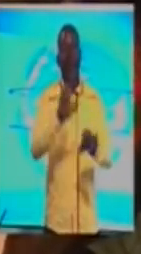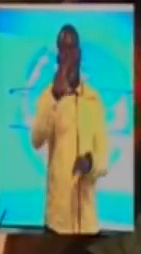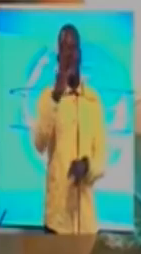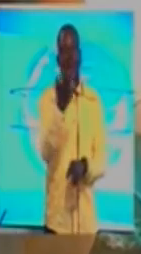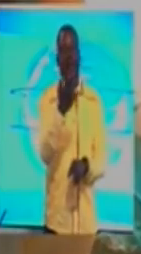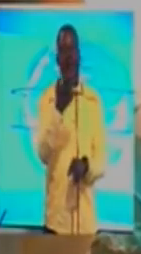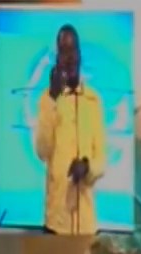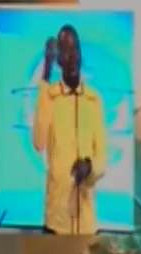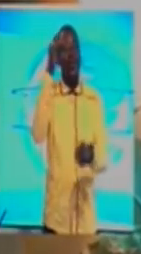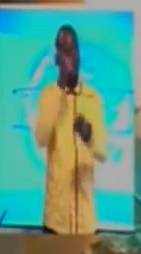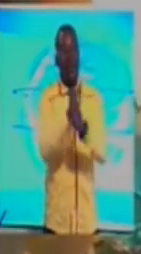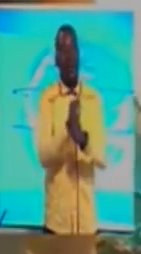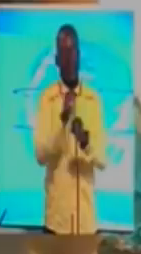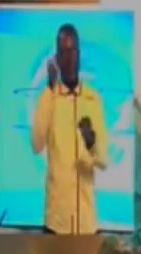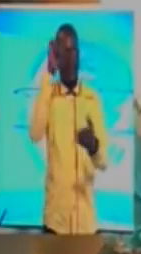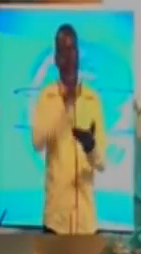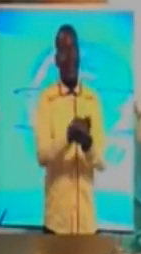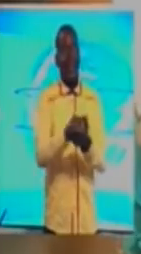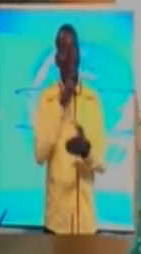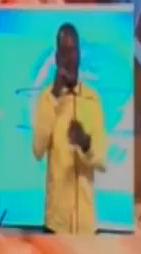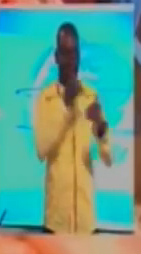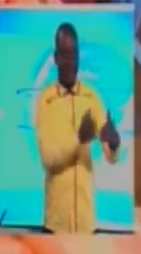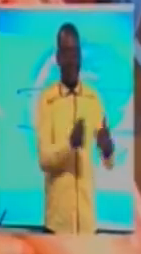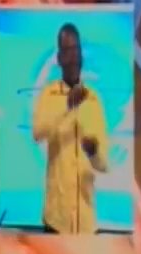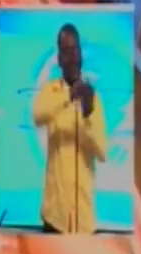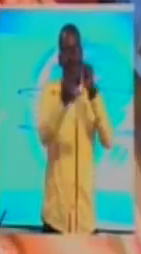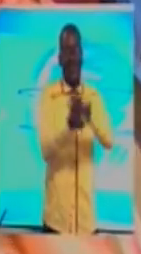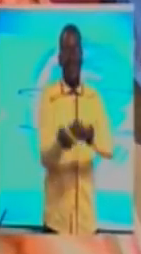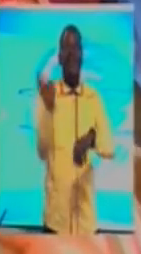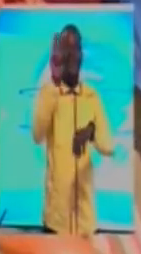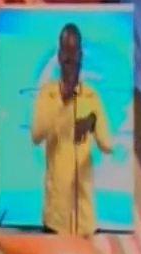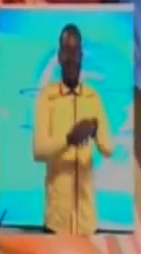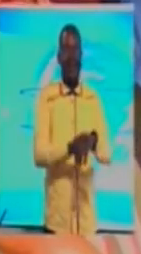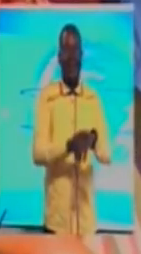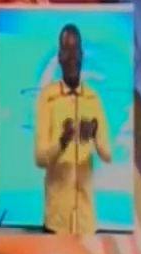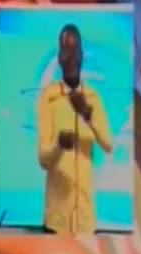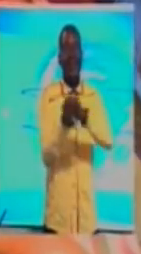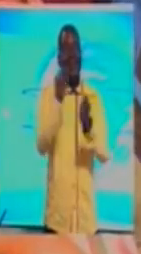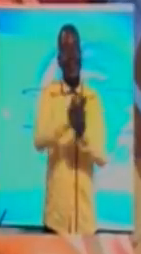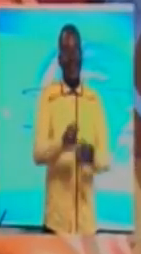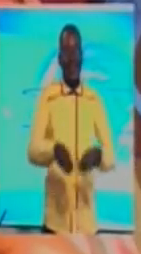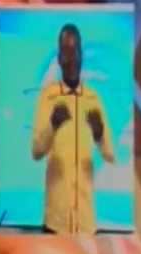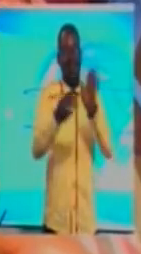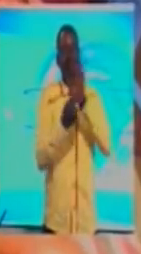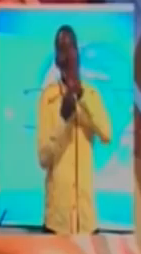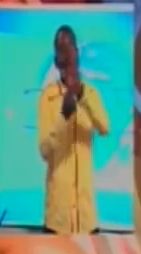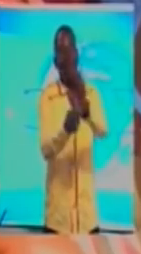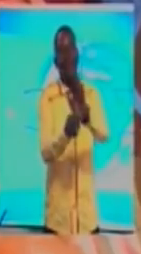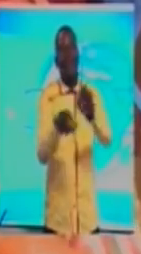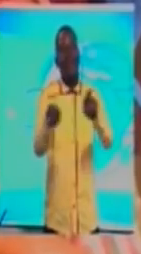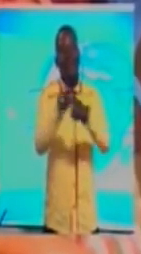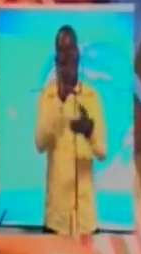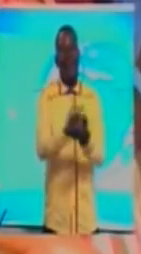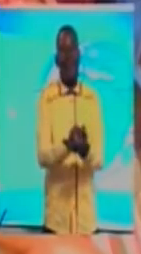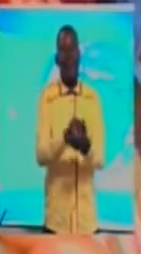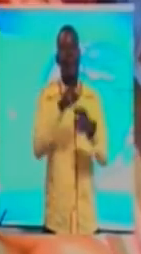Vous enlevez les chiffons qui sont à côté et puis vous renversez pour mettre. Si vous avez renversé pour mettre, ça donne un autre modèle encore sur le bassin.